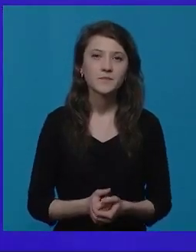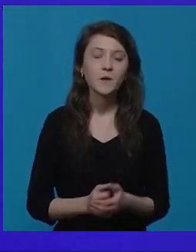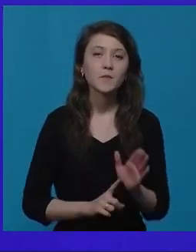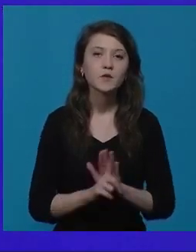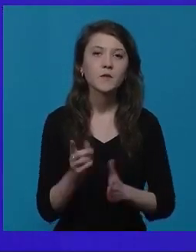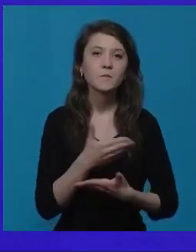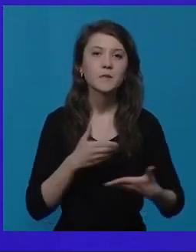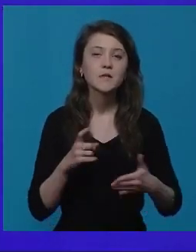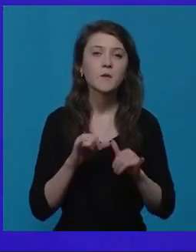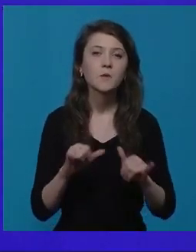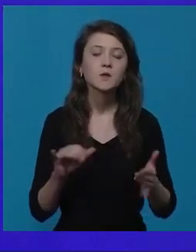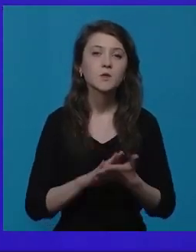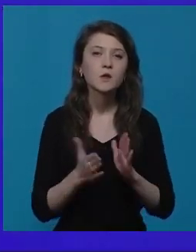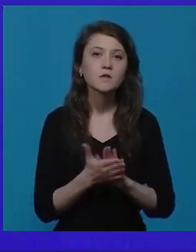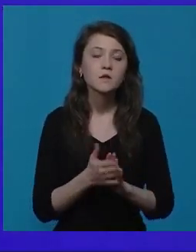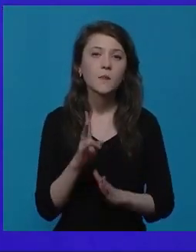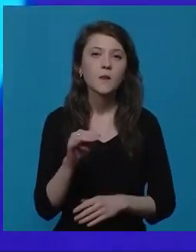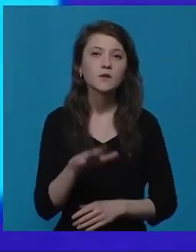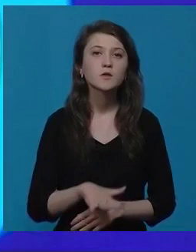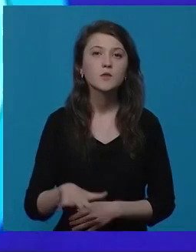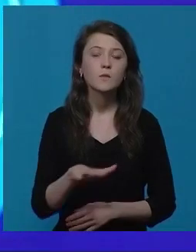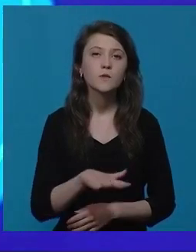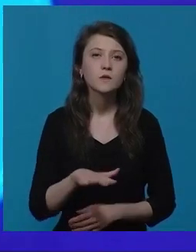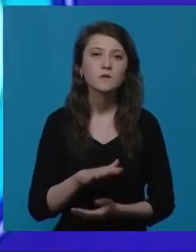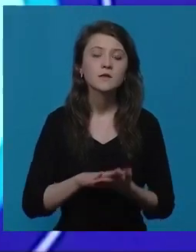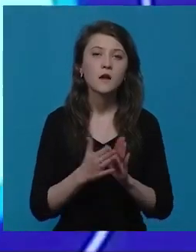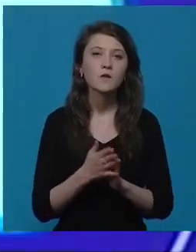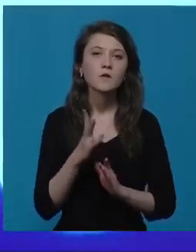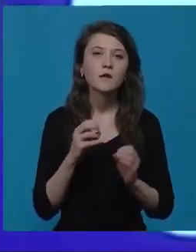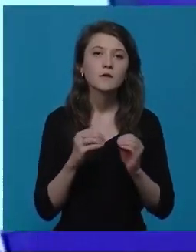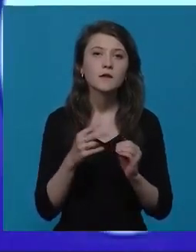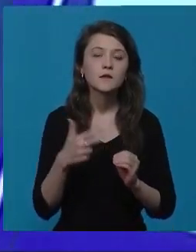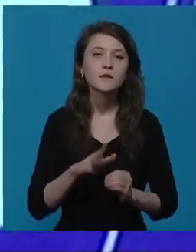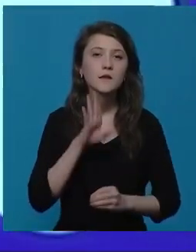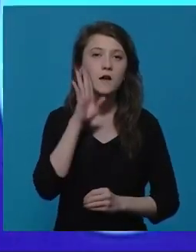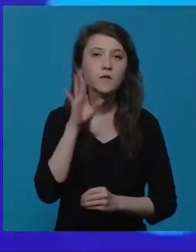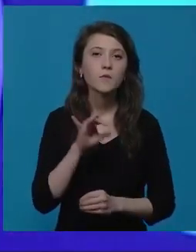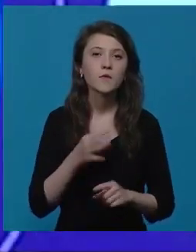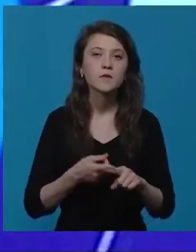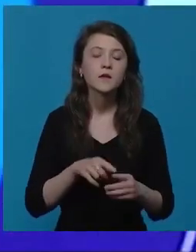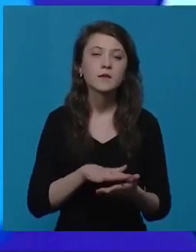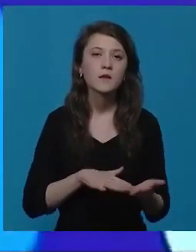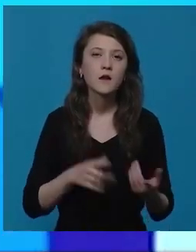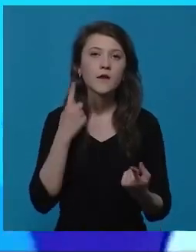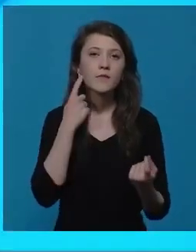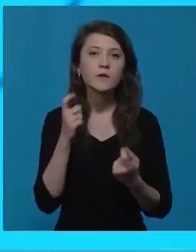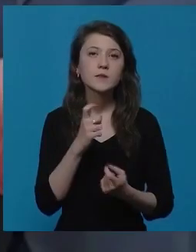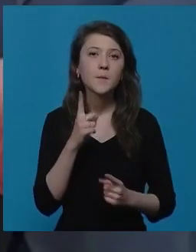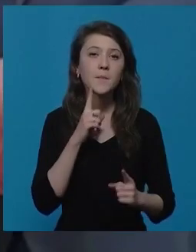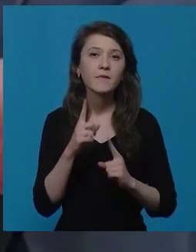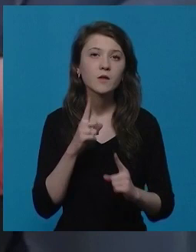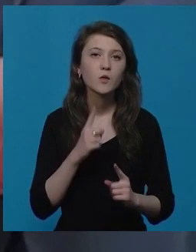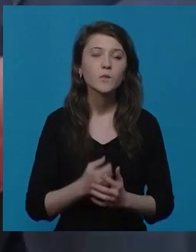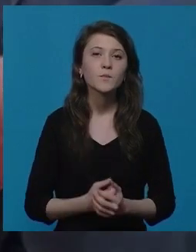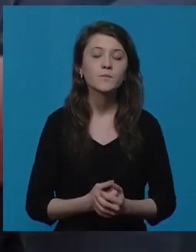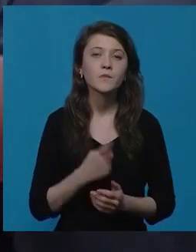з епідеміологічної ситуації на Житомирщині станом на 10:30 ранку. Про це далі інформація з брифінгу. За